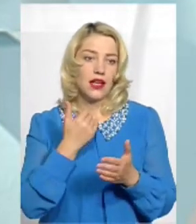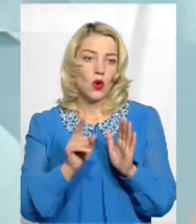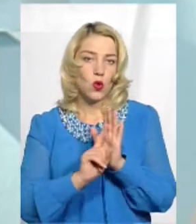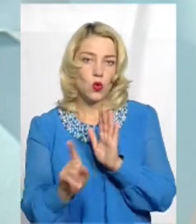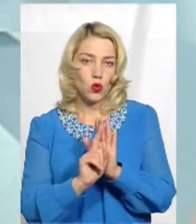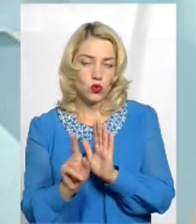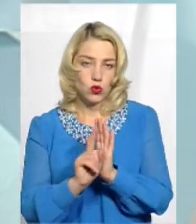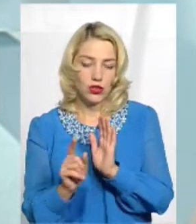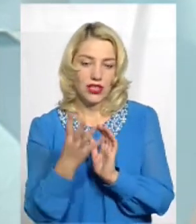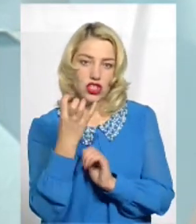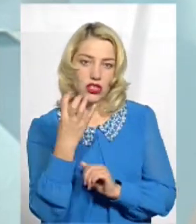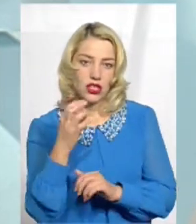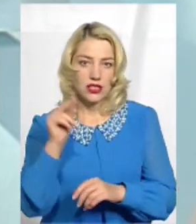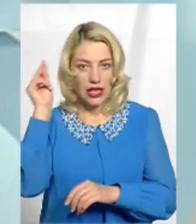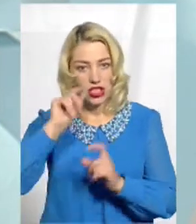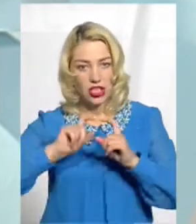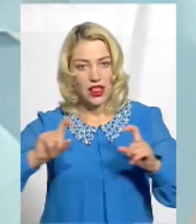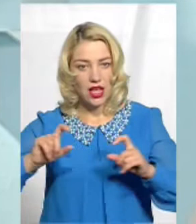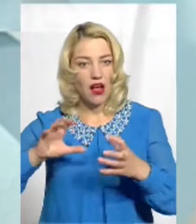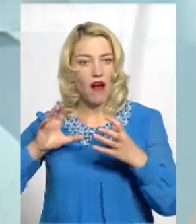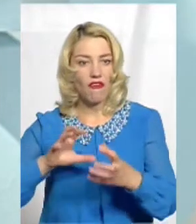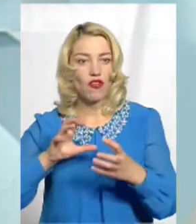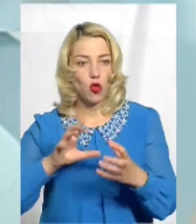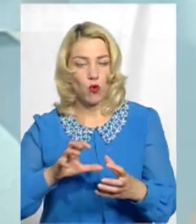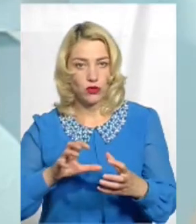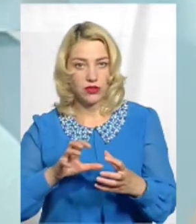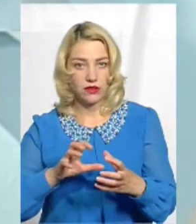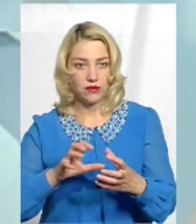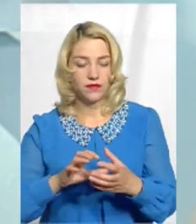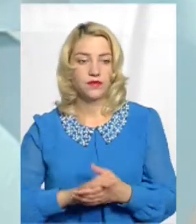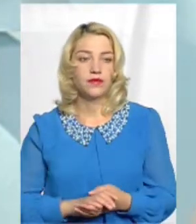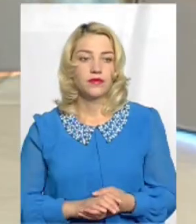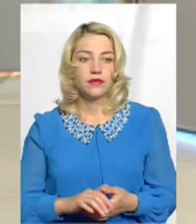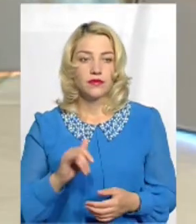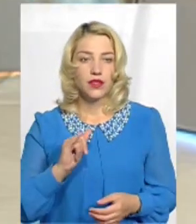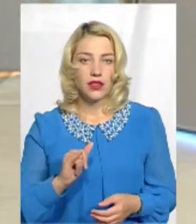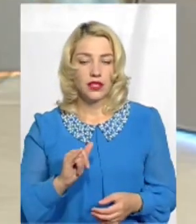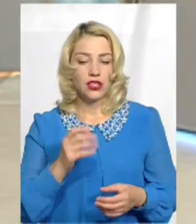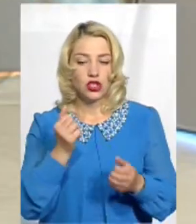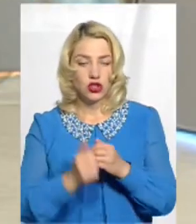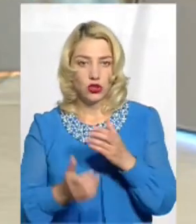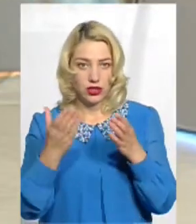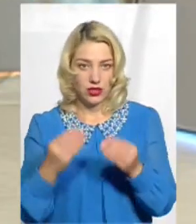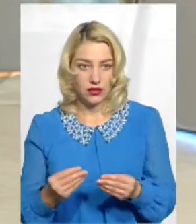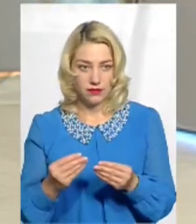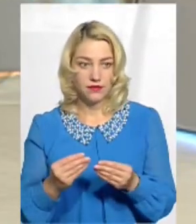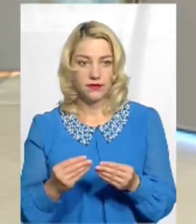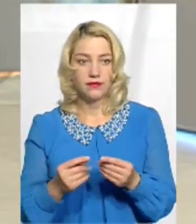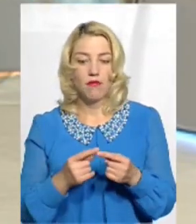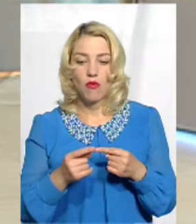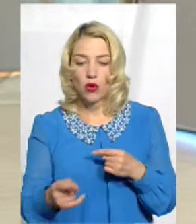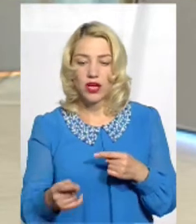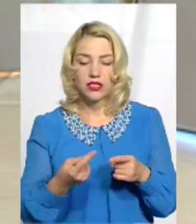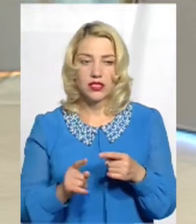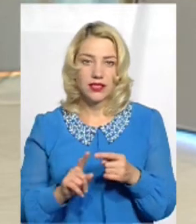курсує 400 шкільних автобусів, ну, не без чогось там 400 шкільних автобусів, і щодня протяжність